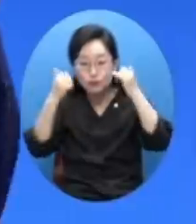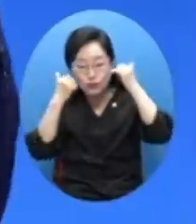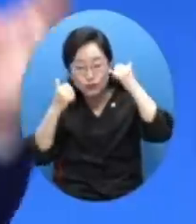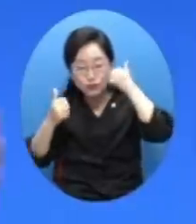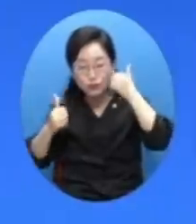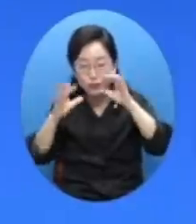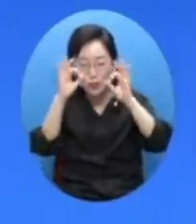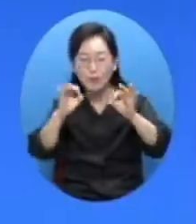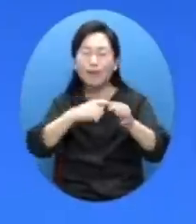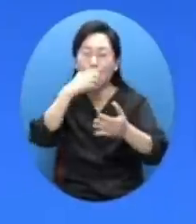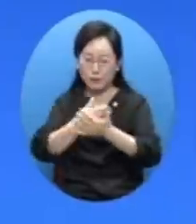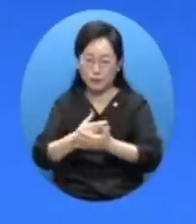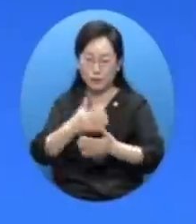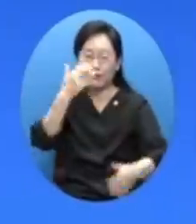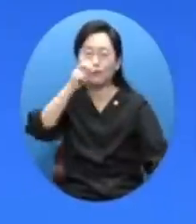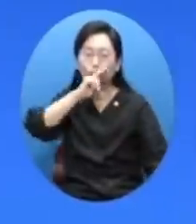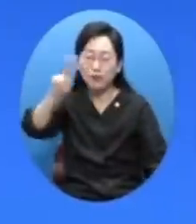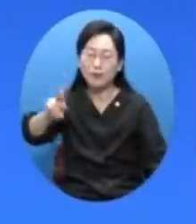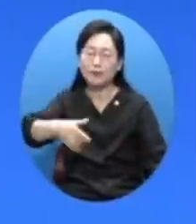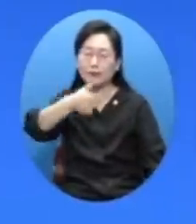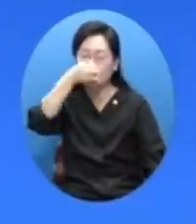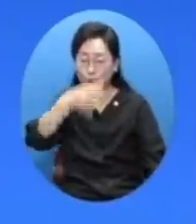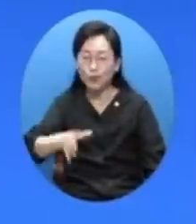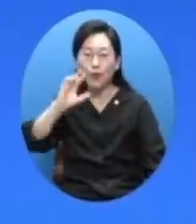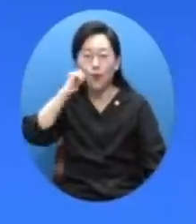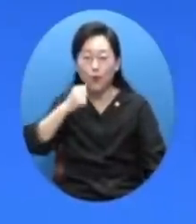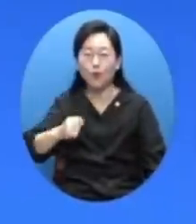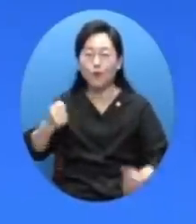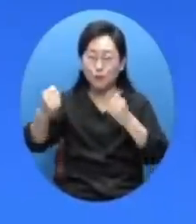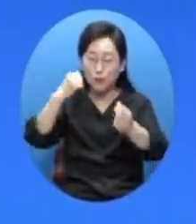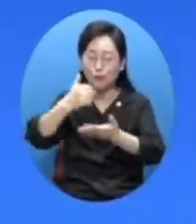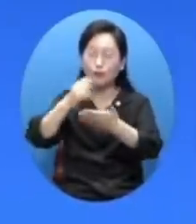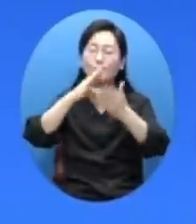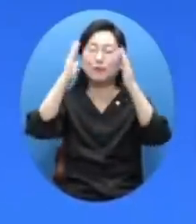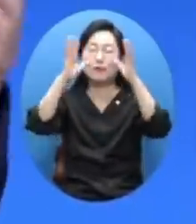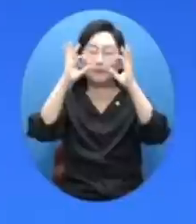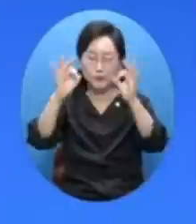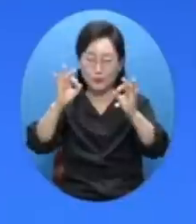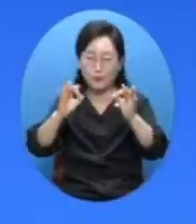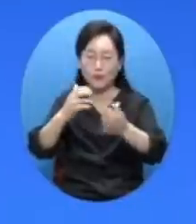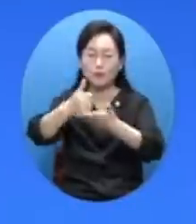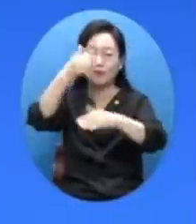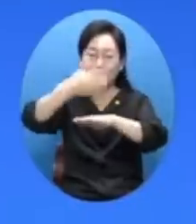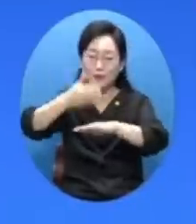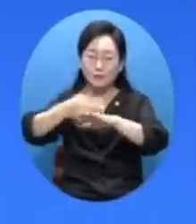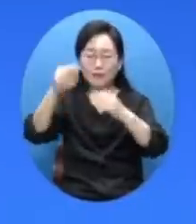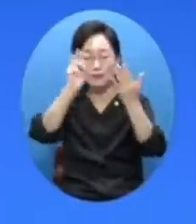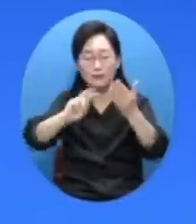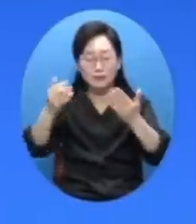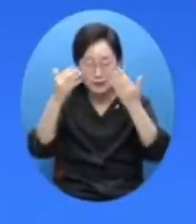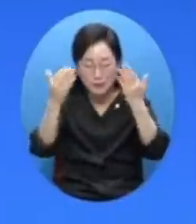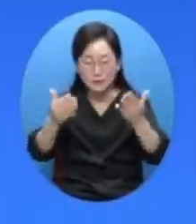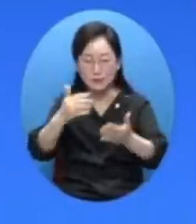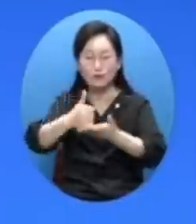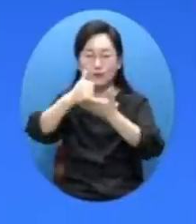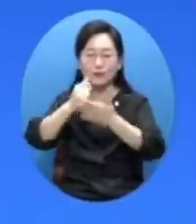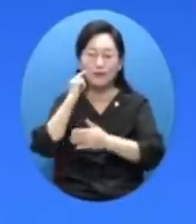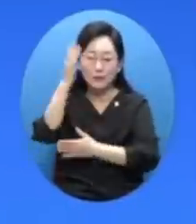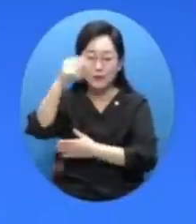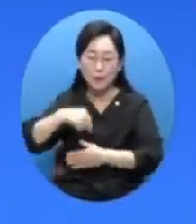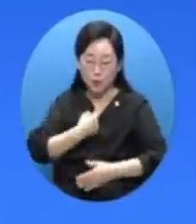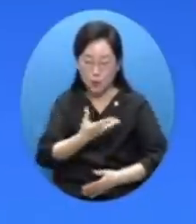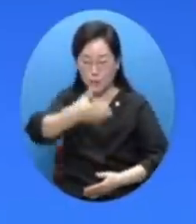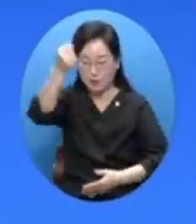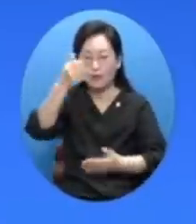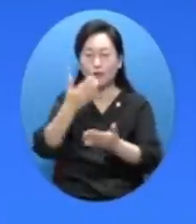주여 우리가 아무리 힘들고 오려도 주님만 바라보고 나갑니다 주 앞에 감사의 찬송을 올려드립니다 주님 영광 홀로